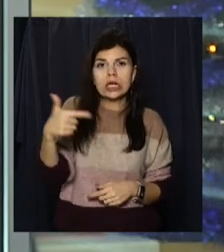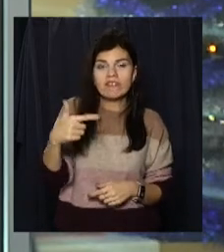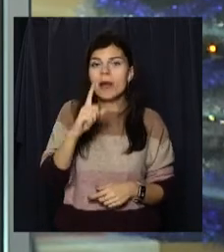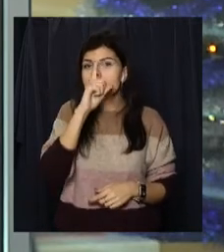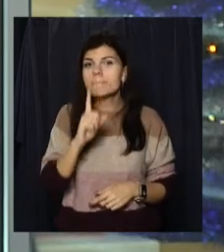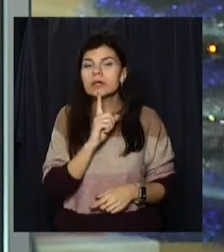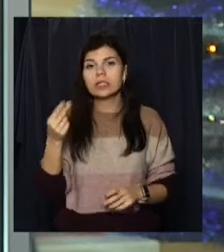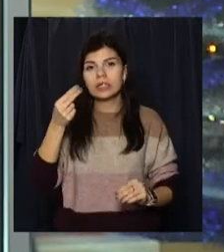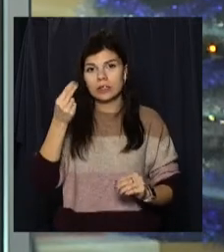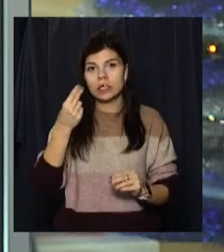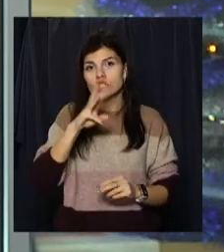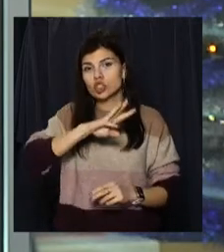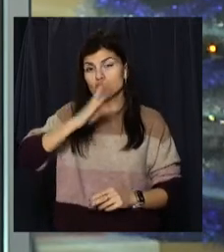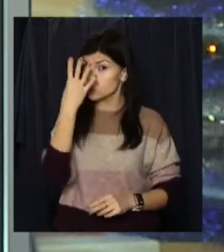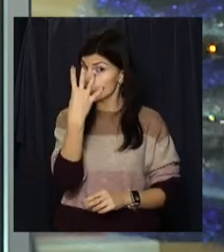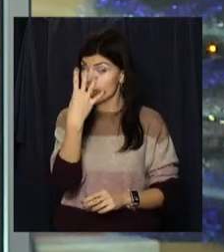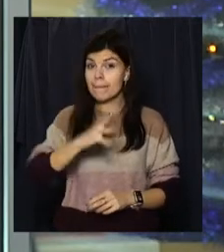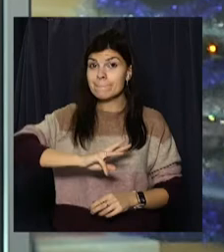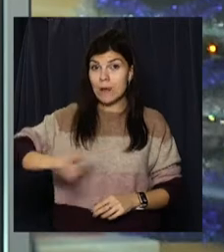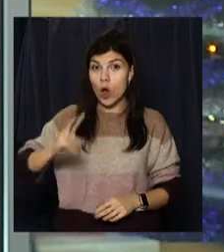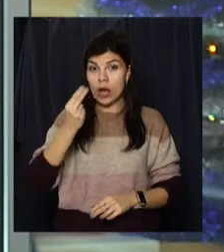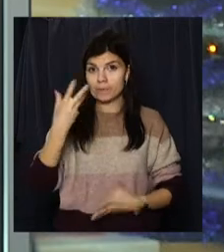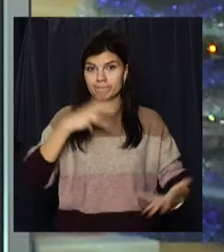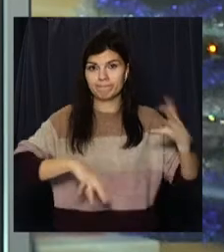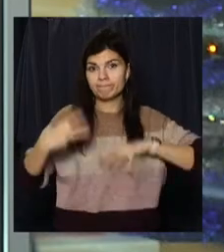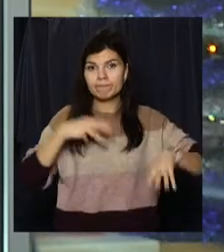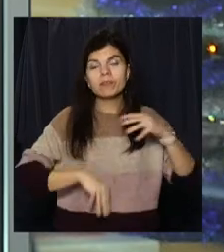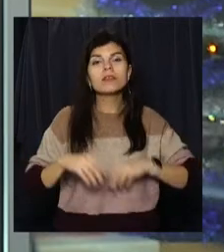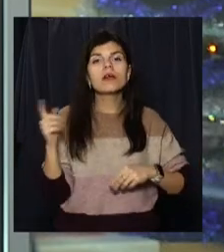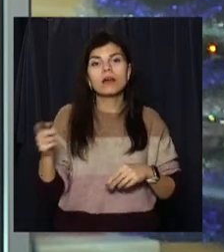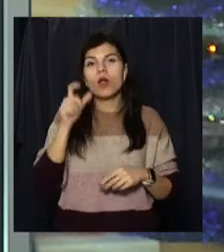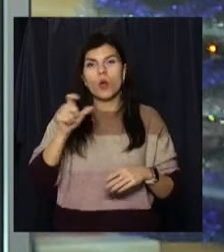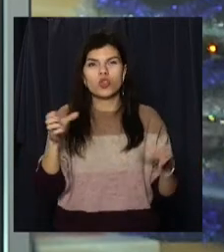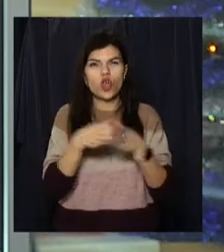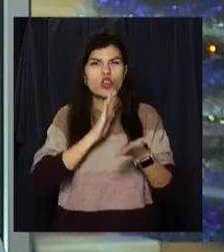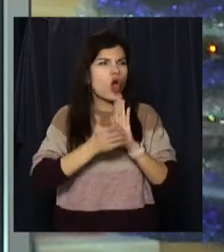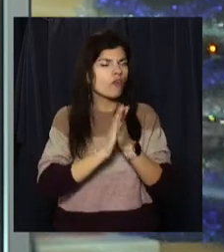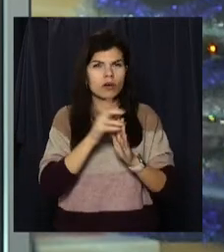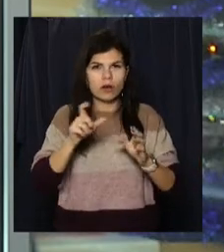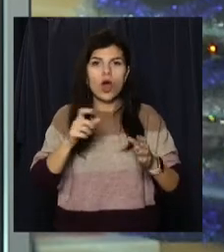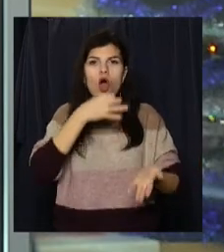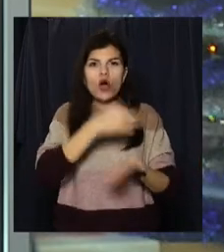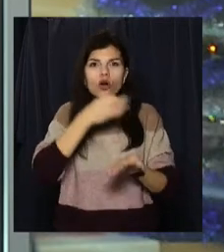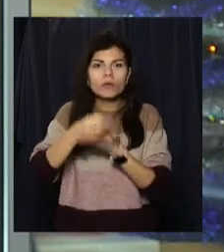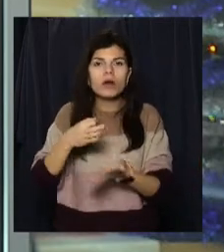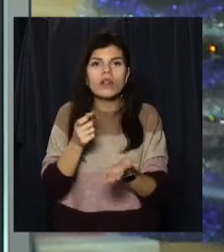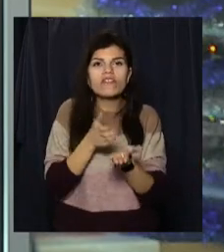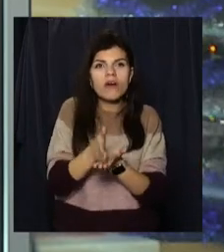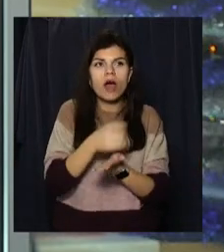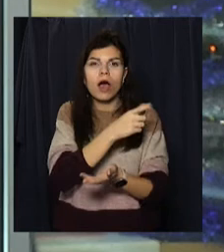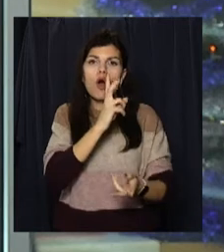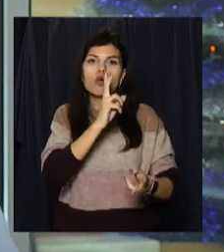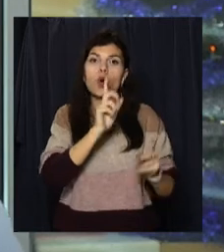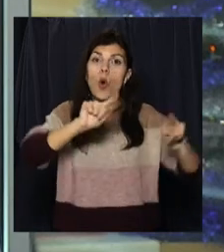в касі мали 4 мільйони гривень. До складу групи входило за 20 людей. Кожен відповідав за свій напрямок роботи